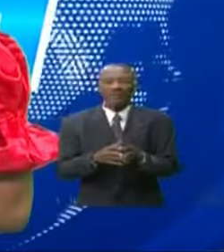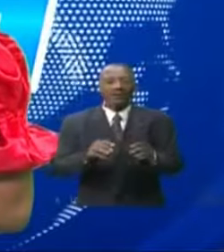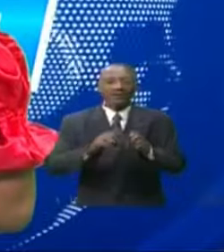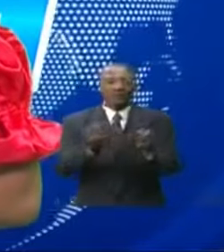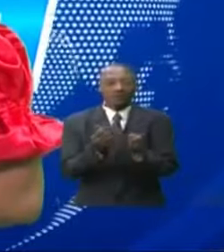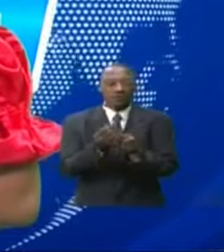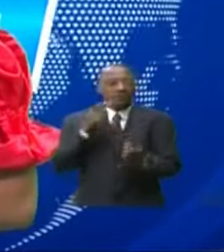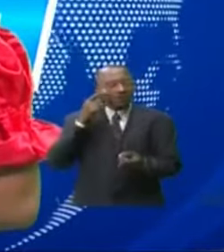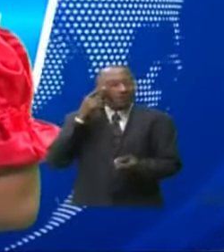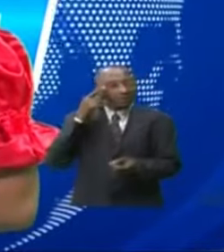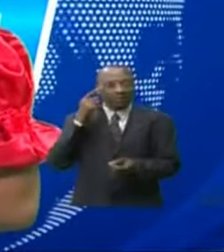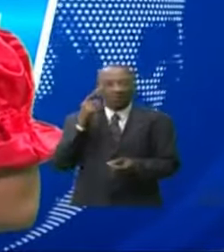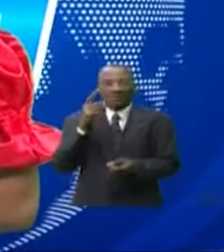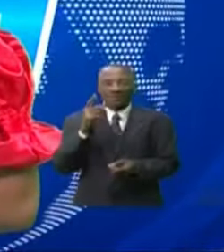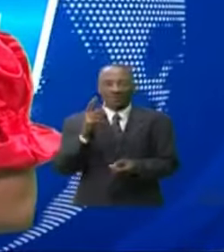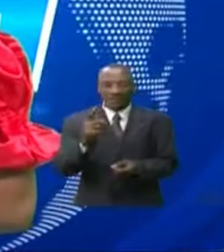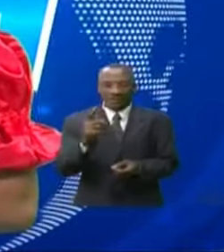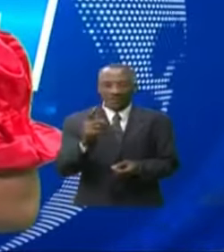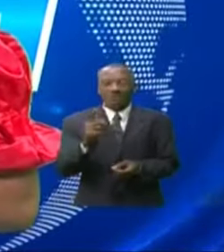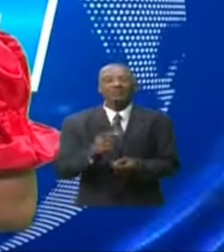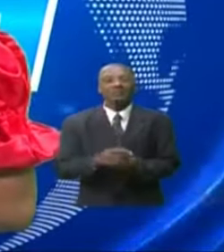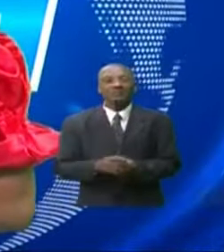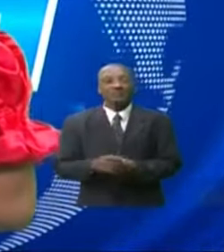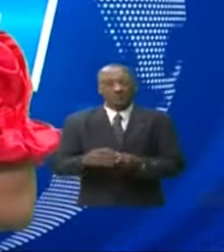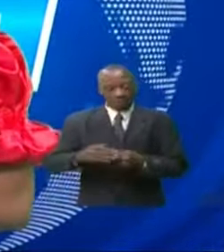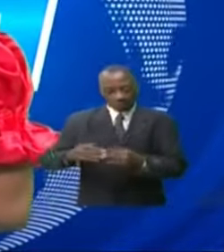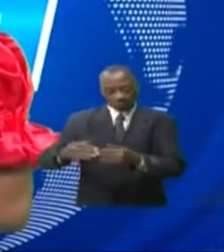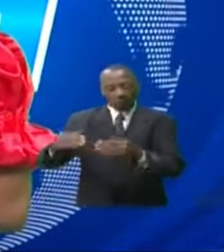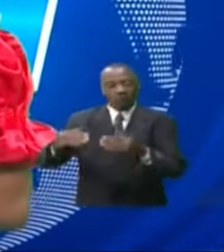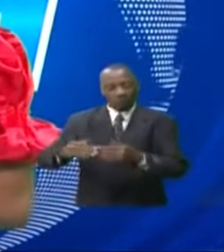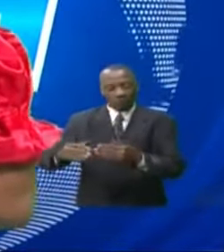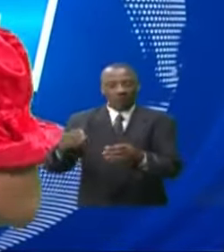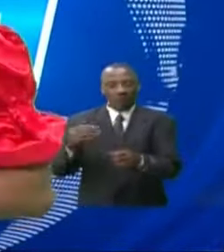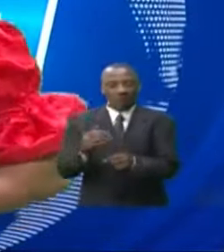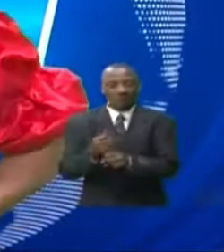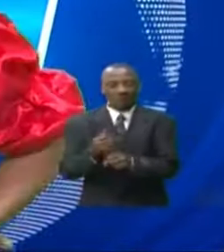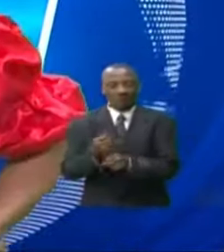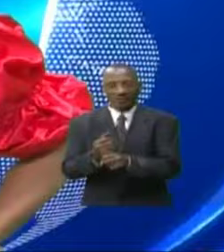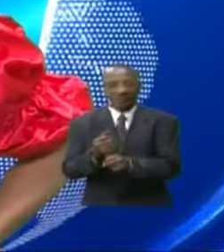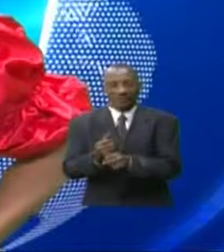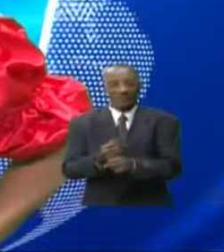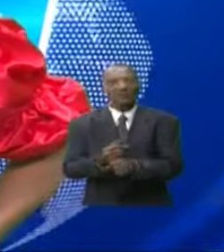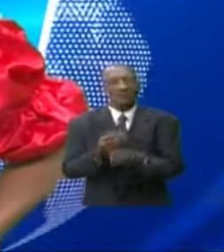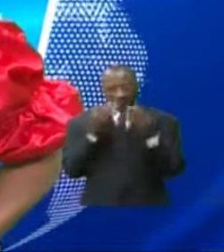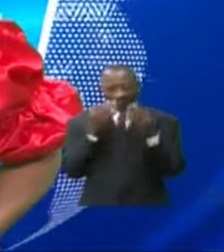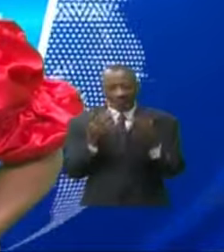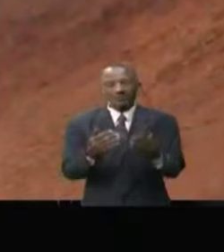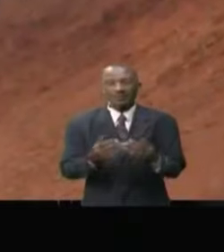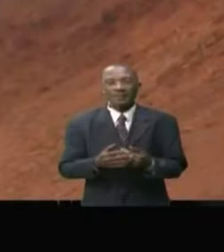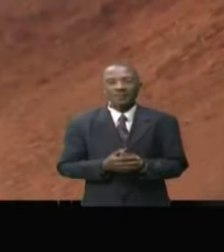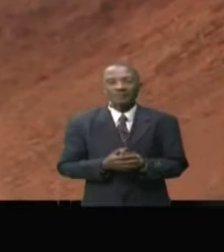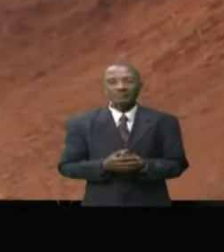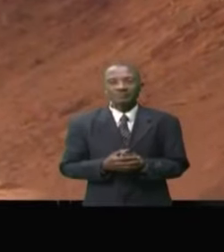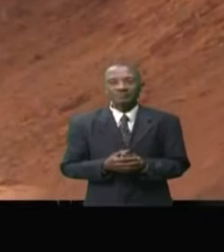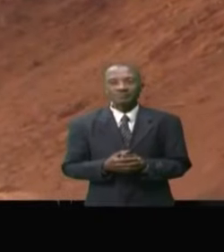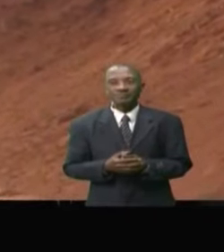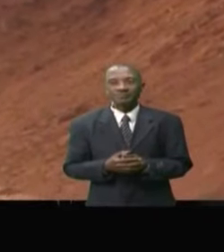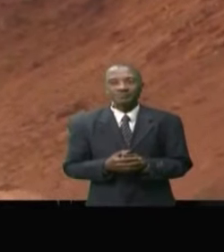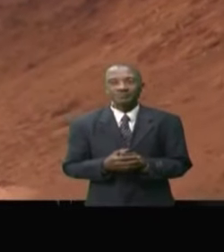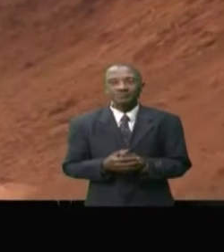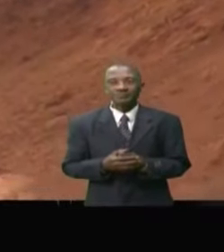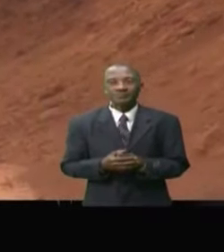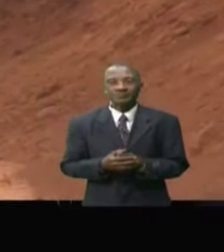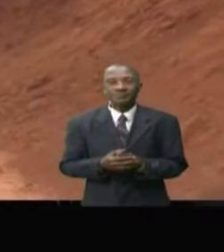chinoise 6sa reportage signé jimima Mogo sur la nationale numéro